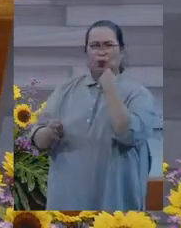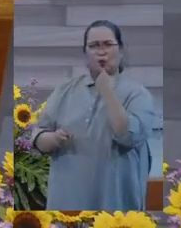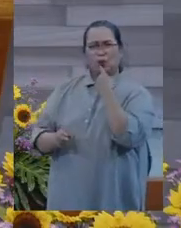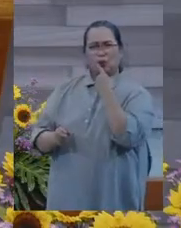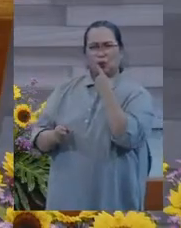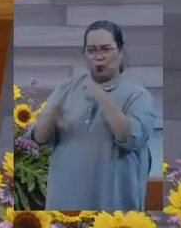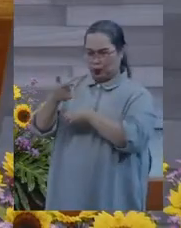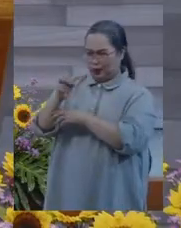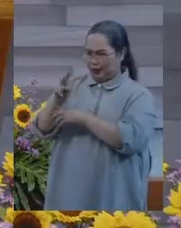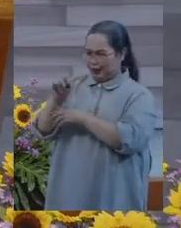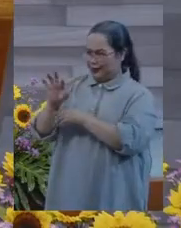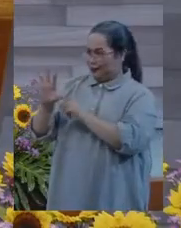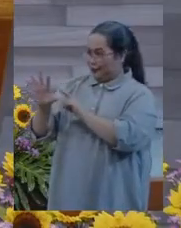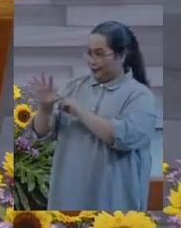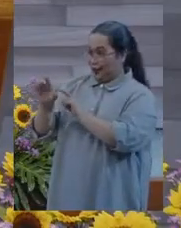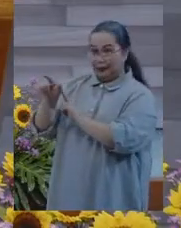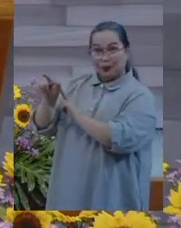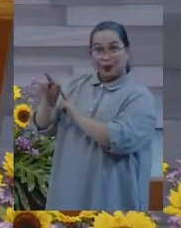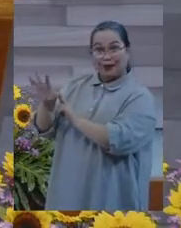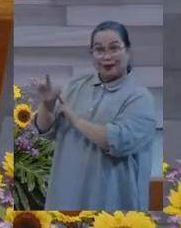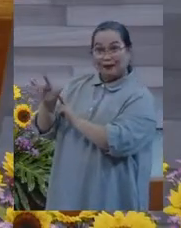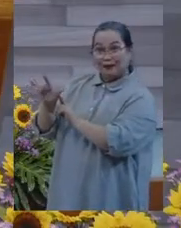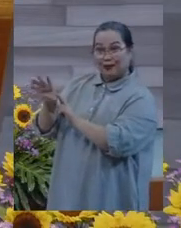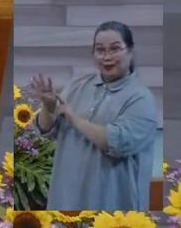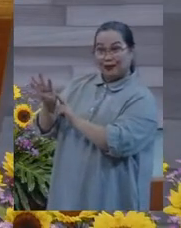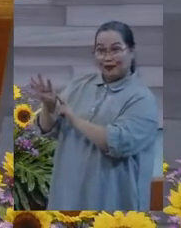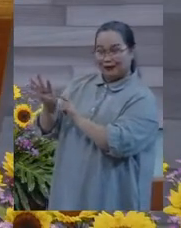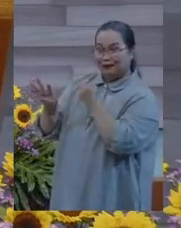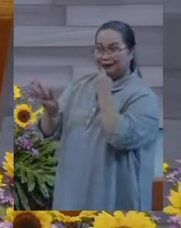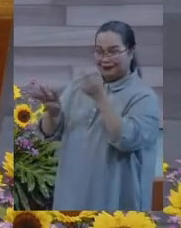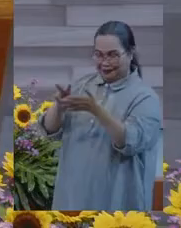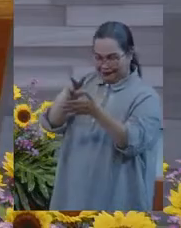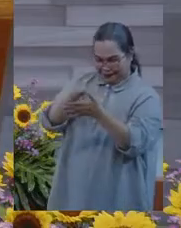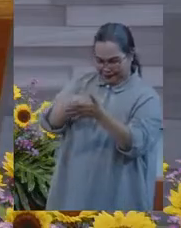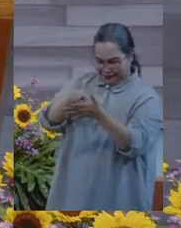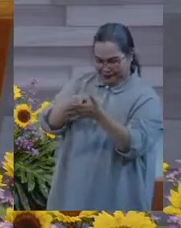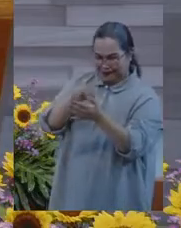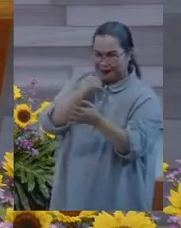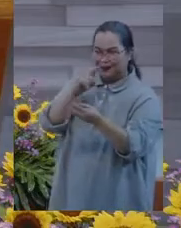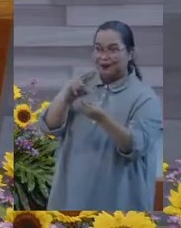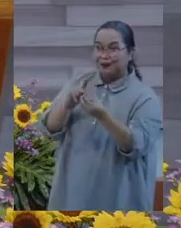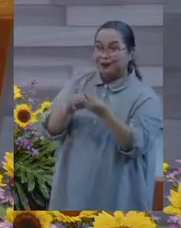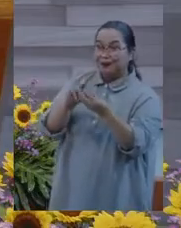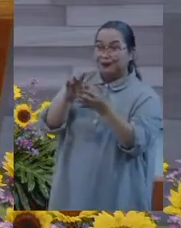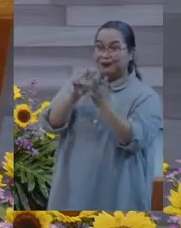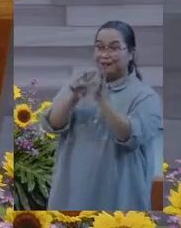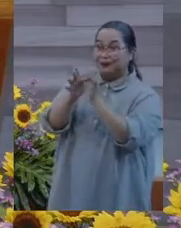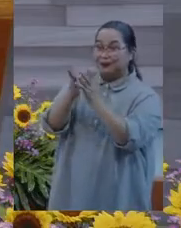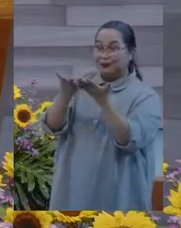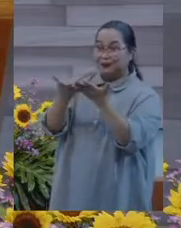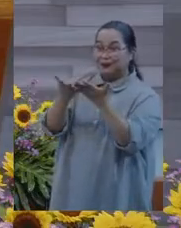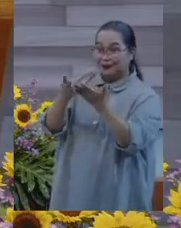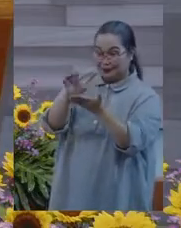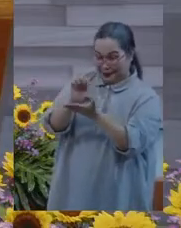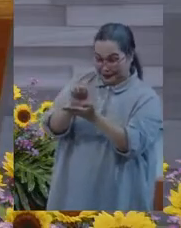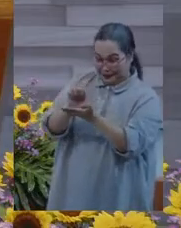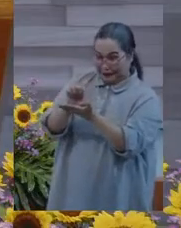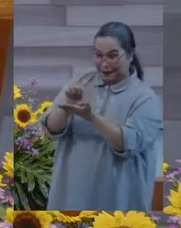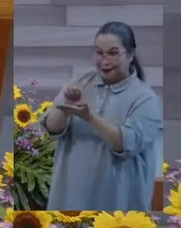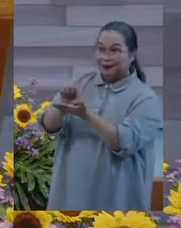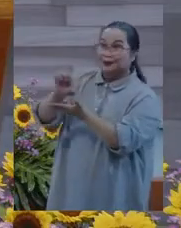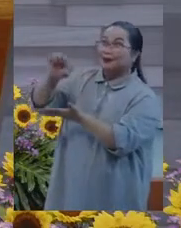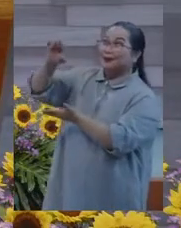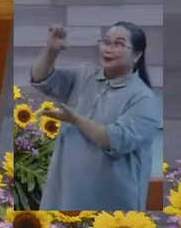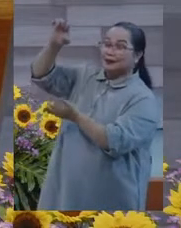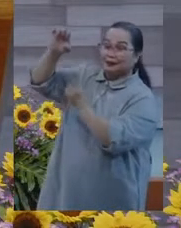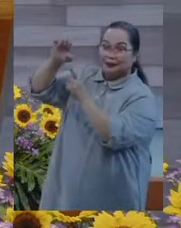sa Genesis 5:24, mababasa natin, Enoch walked with God, and he